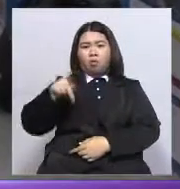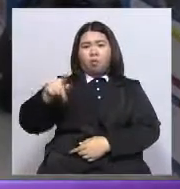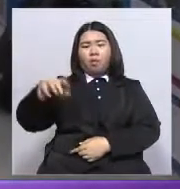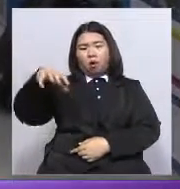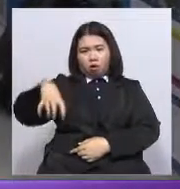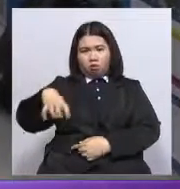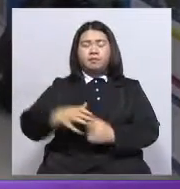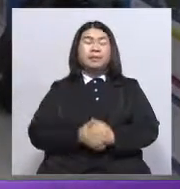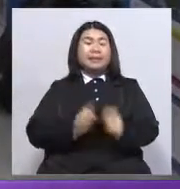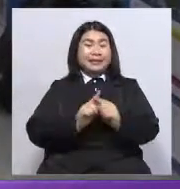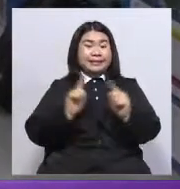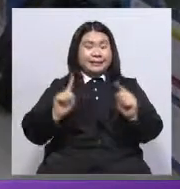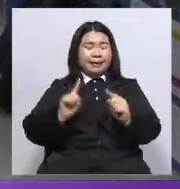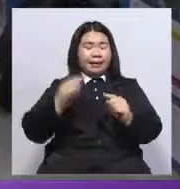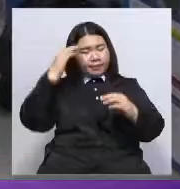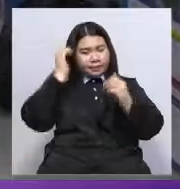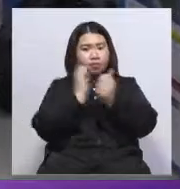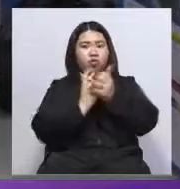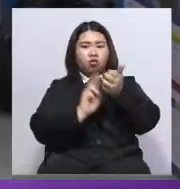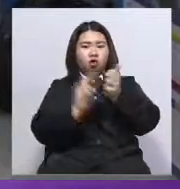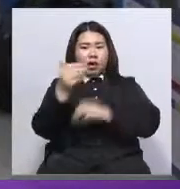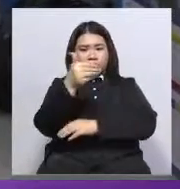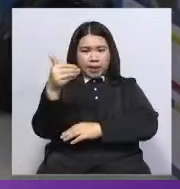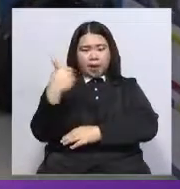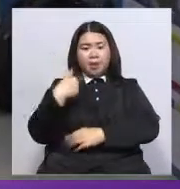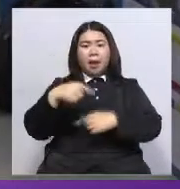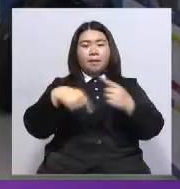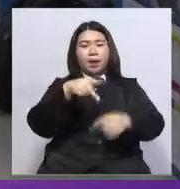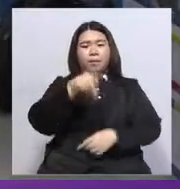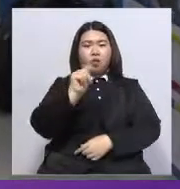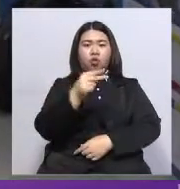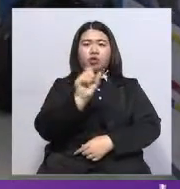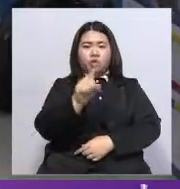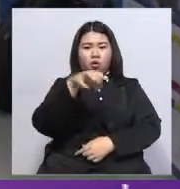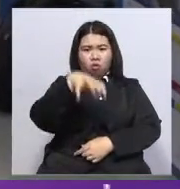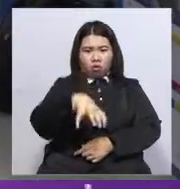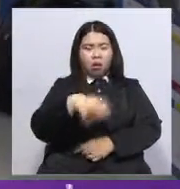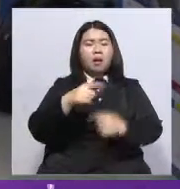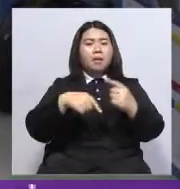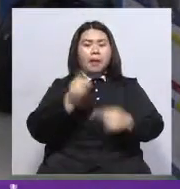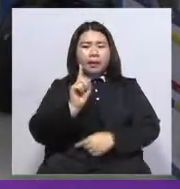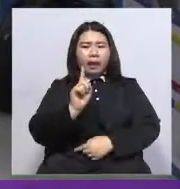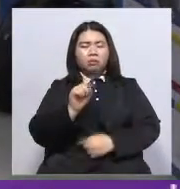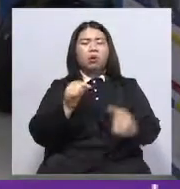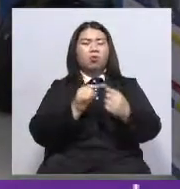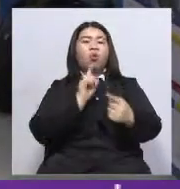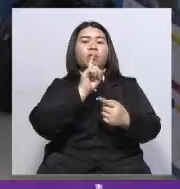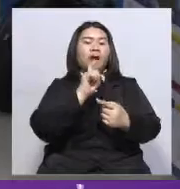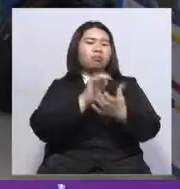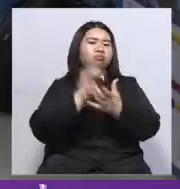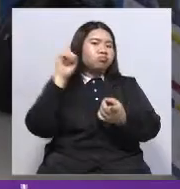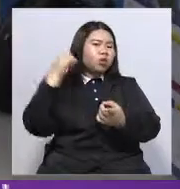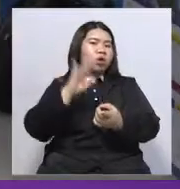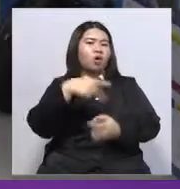ส่วนพลตำรวจเอกศิวรานะคะก็ได้เดินทางไปยังปทส.นะคะเพื่อที่จะไปสอบปากคำภรรยาของนายเปรมชั